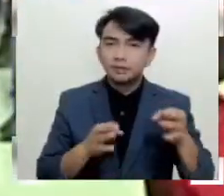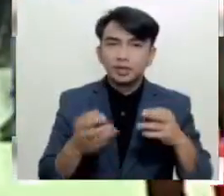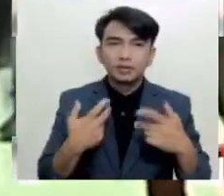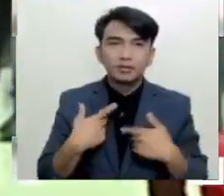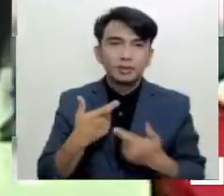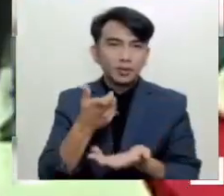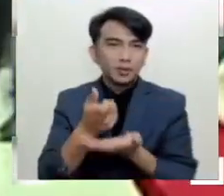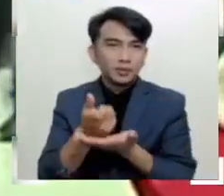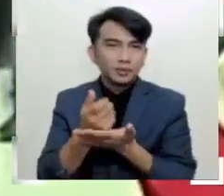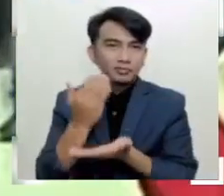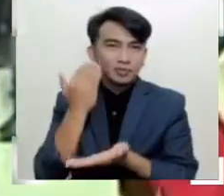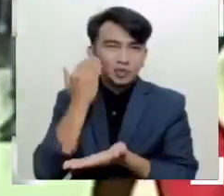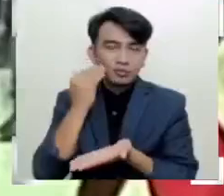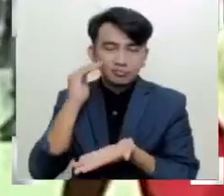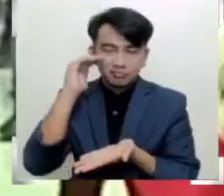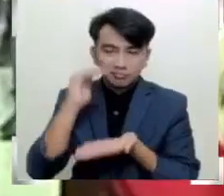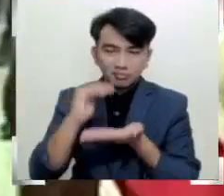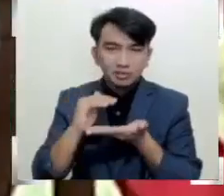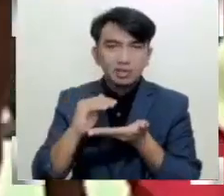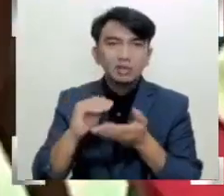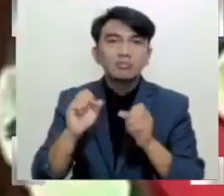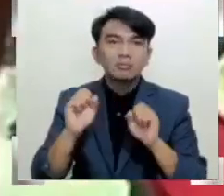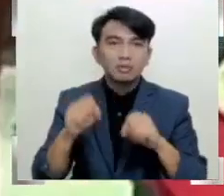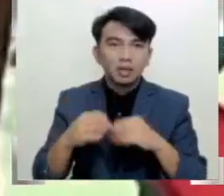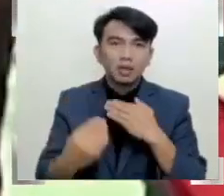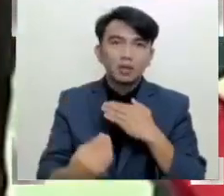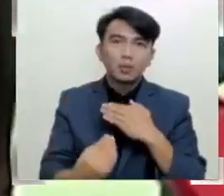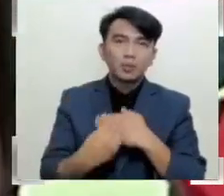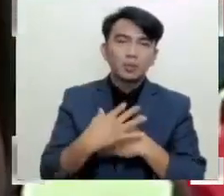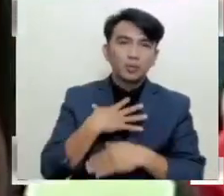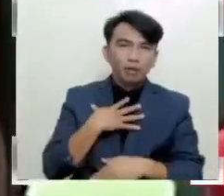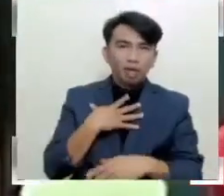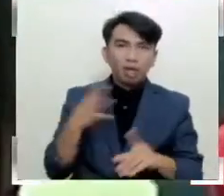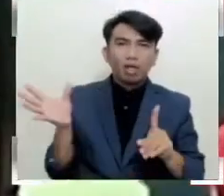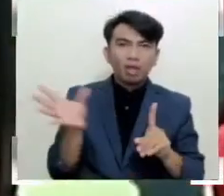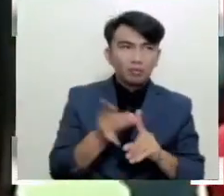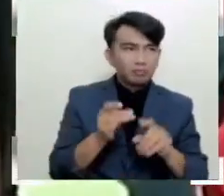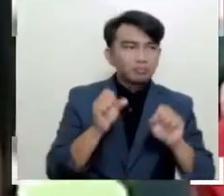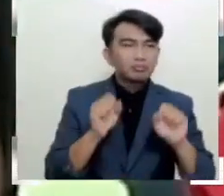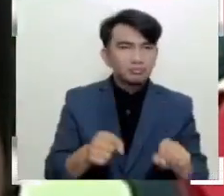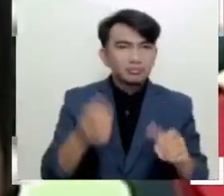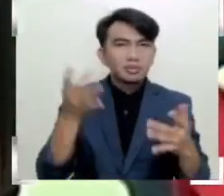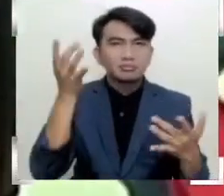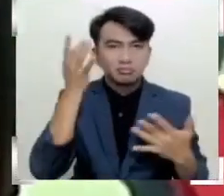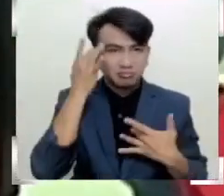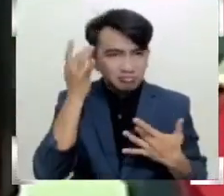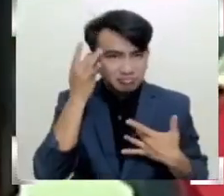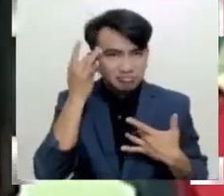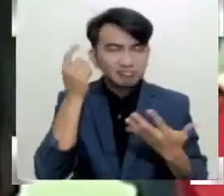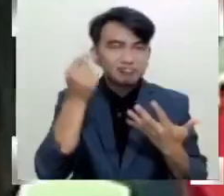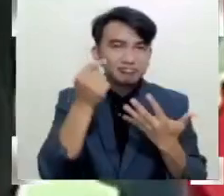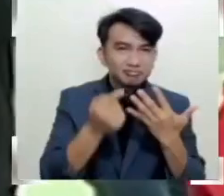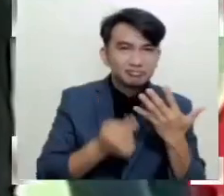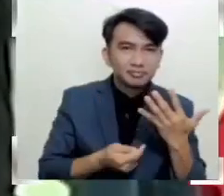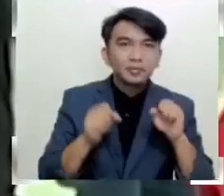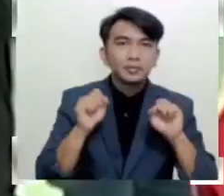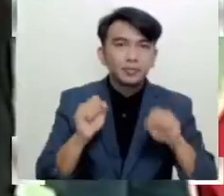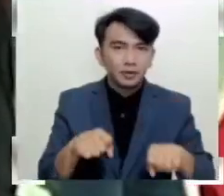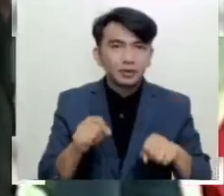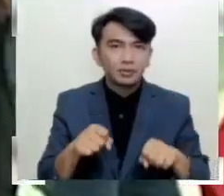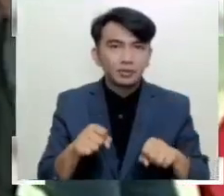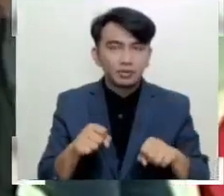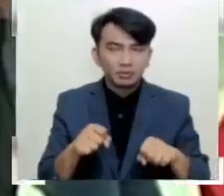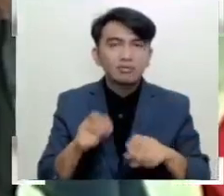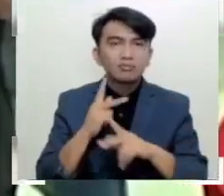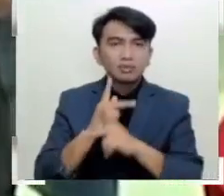na andyan na yung vulnerability, yung risk ng ating mga kabataan na magkaroon sila ng mga sakit na pwedeng ma-prevent ng